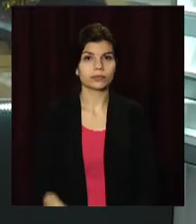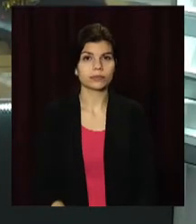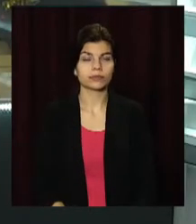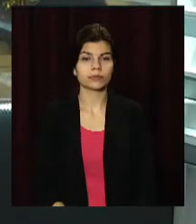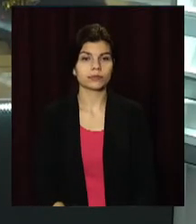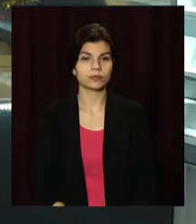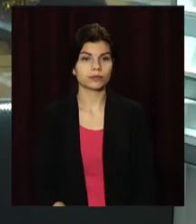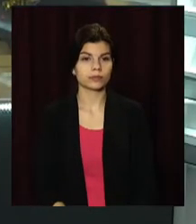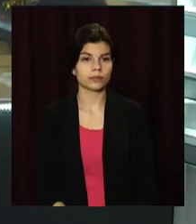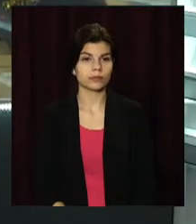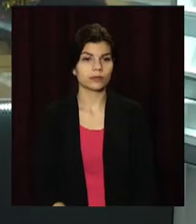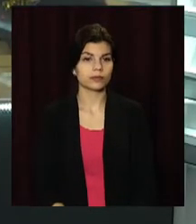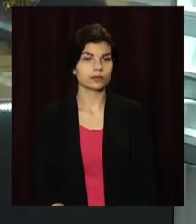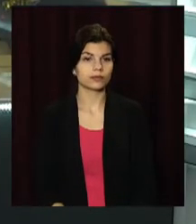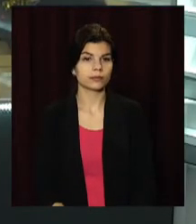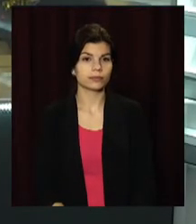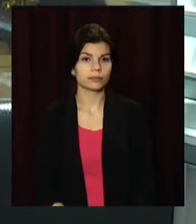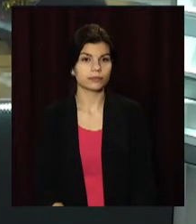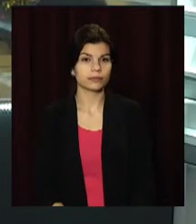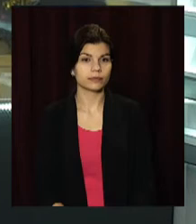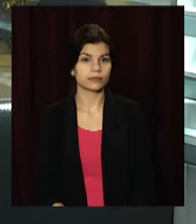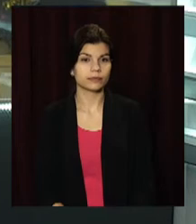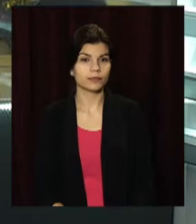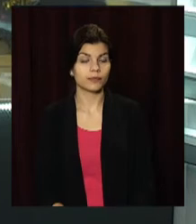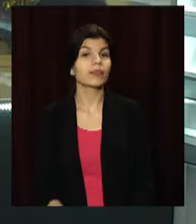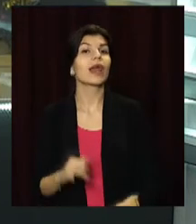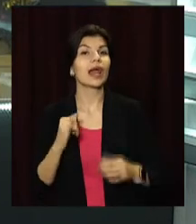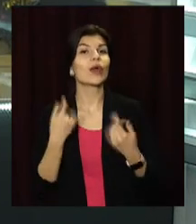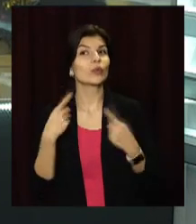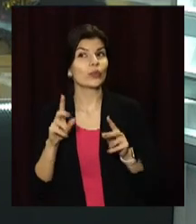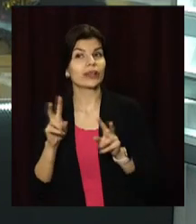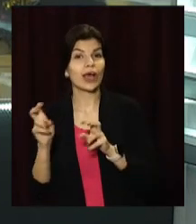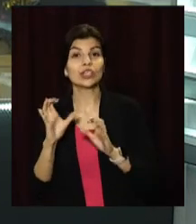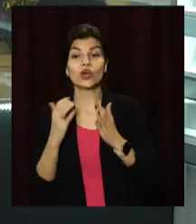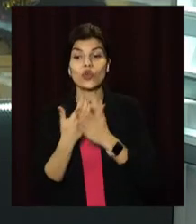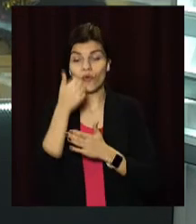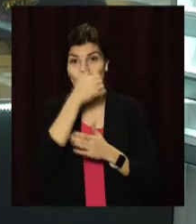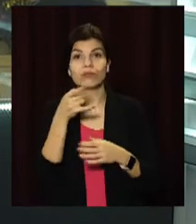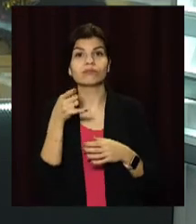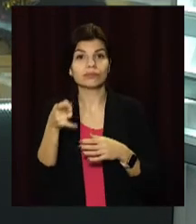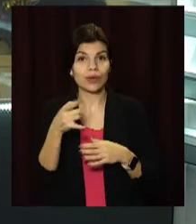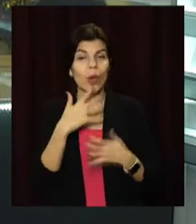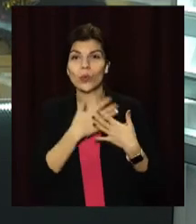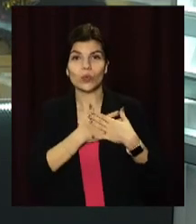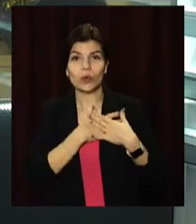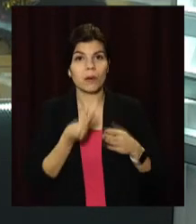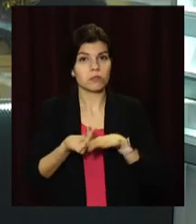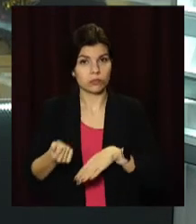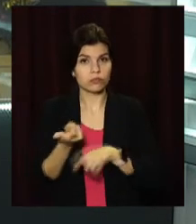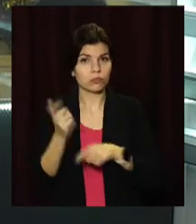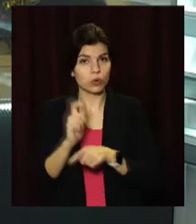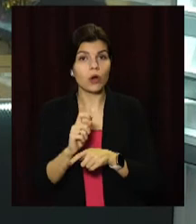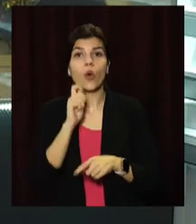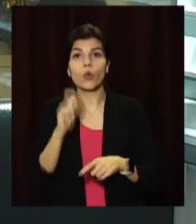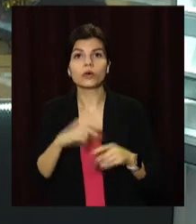І до інших тем. З нового року автолюбителям доведеться платити більше. В Україні зросли ставки на першу реєстрацію машин.